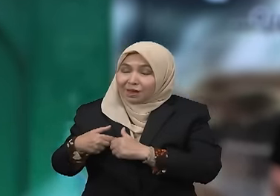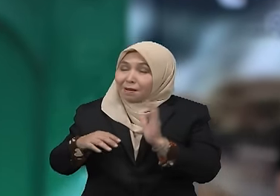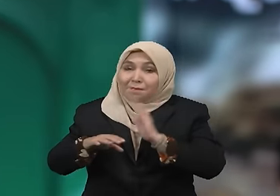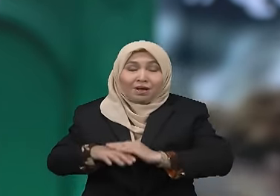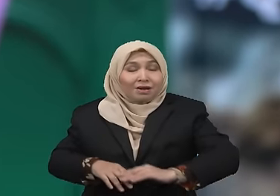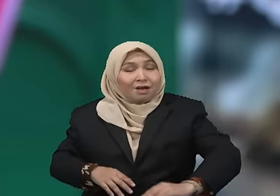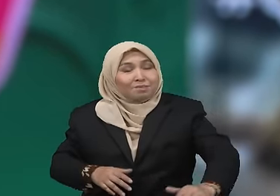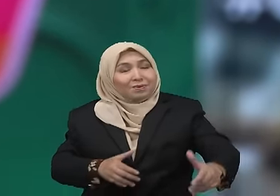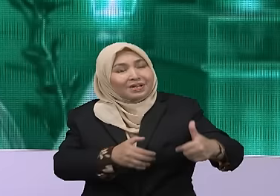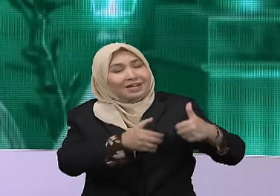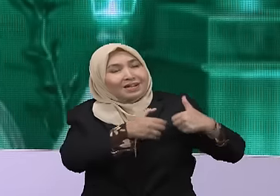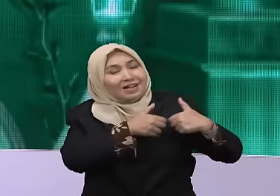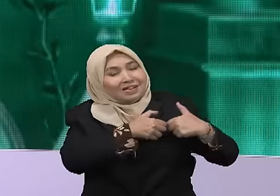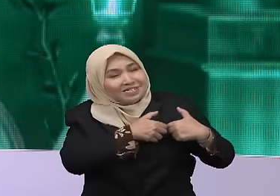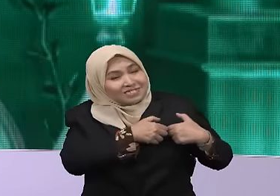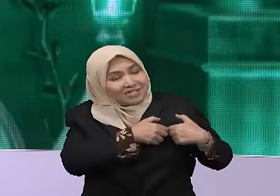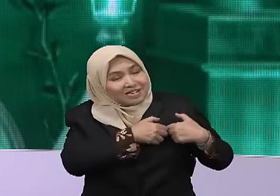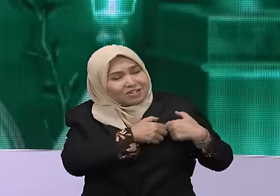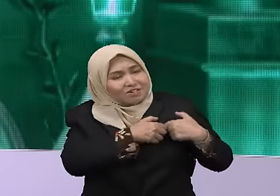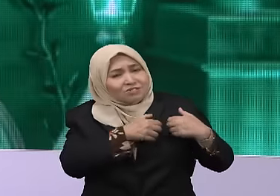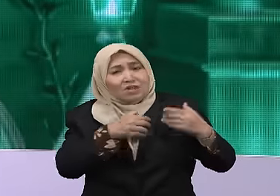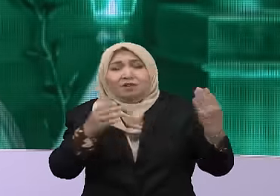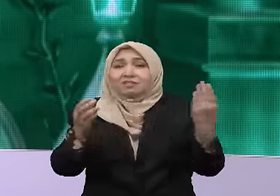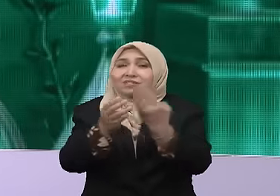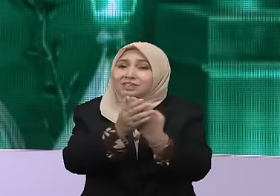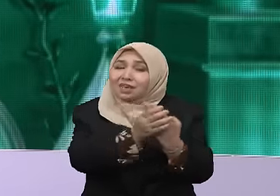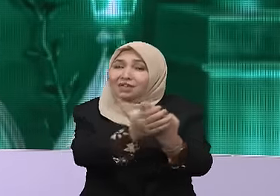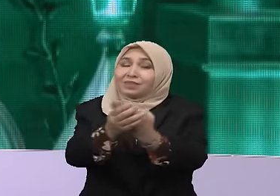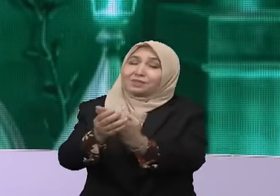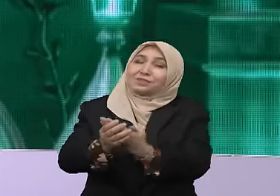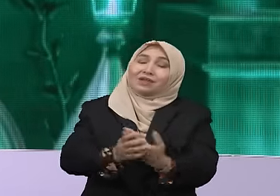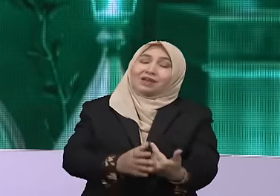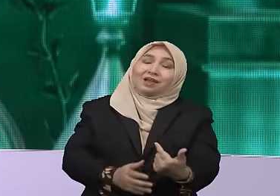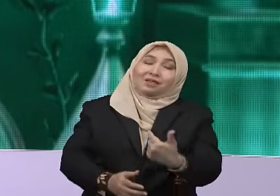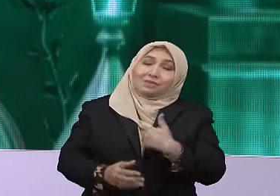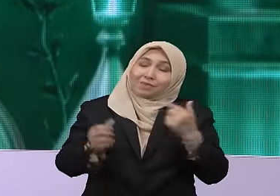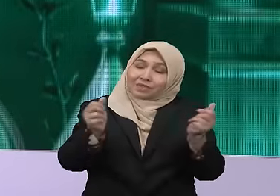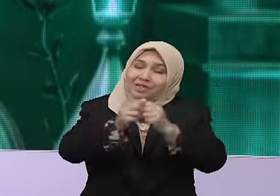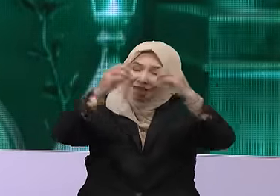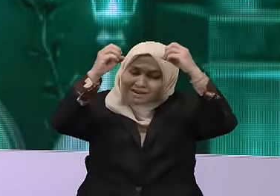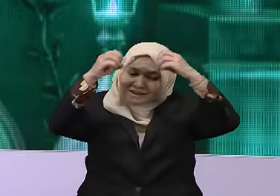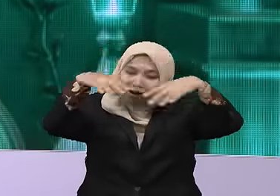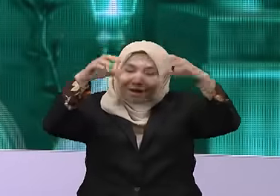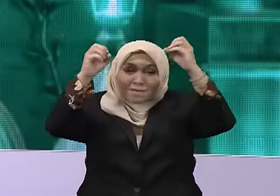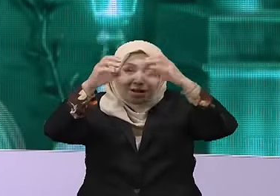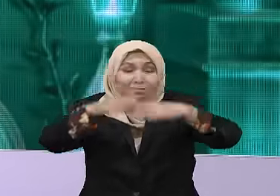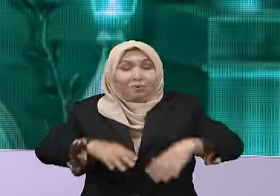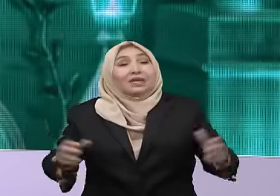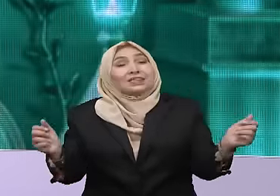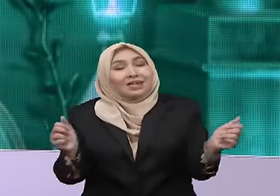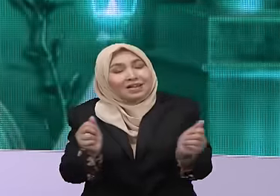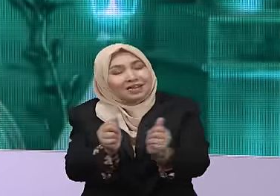padamu kasih satukan aku dengan rahmatmu,